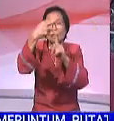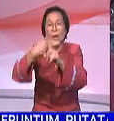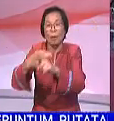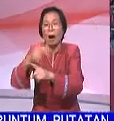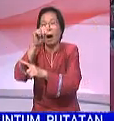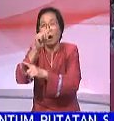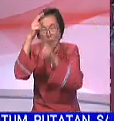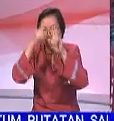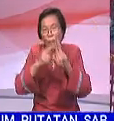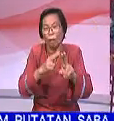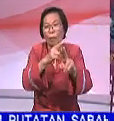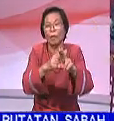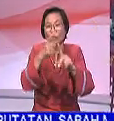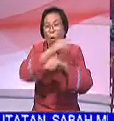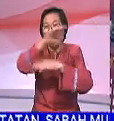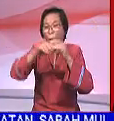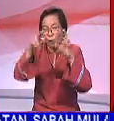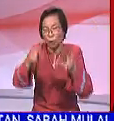Malaysia. Noalia Ramli, RTM.